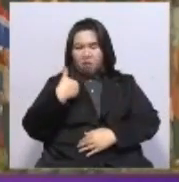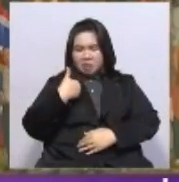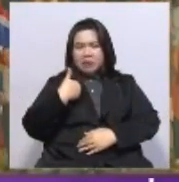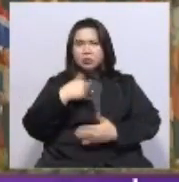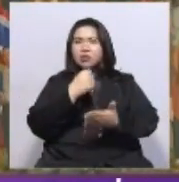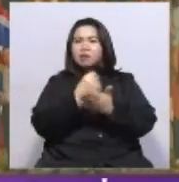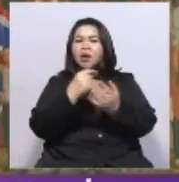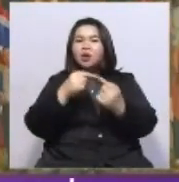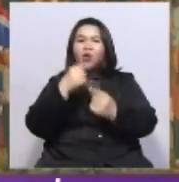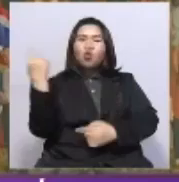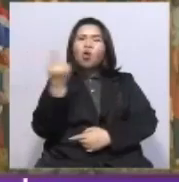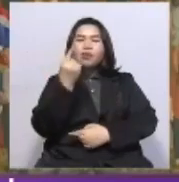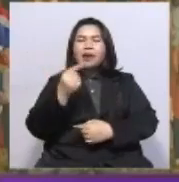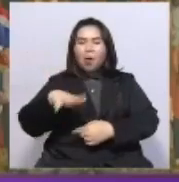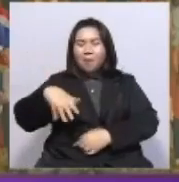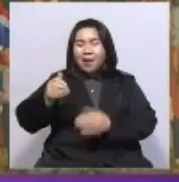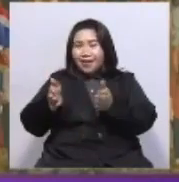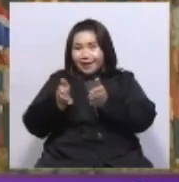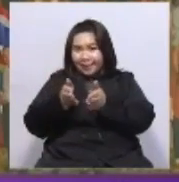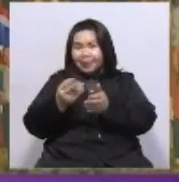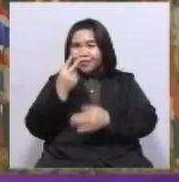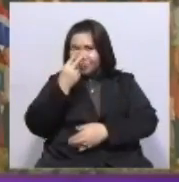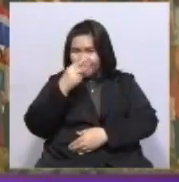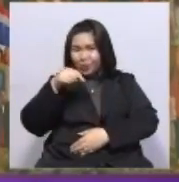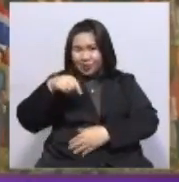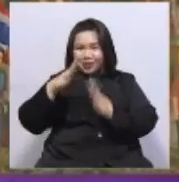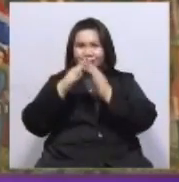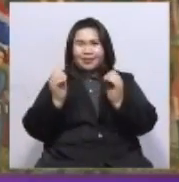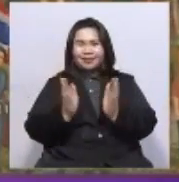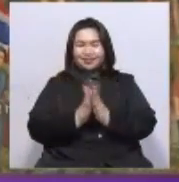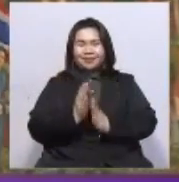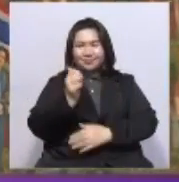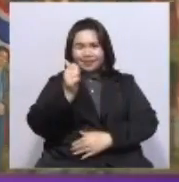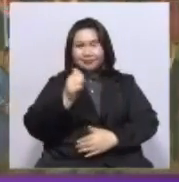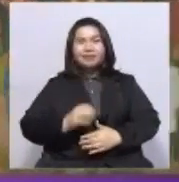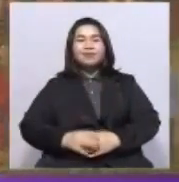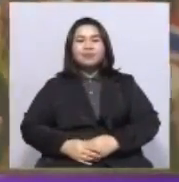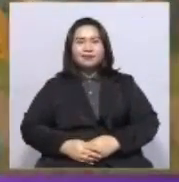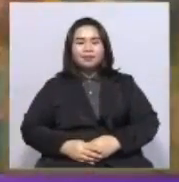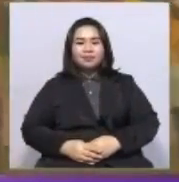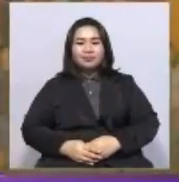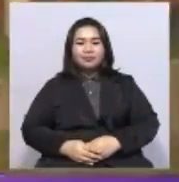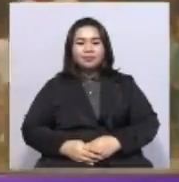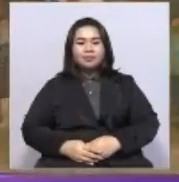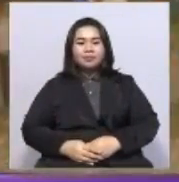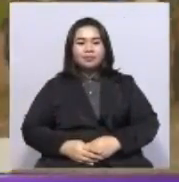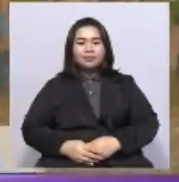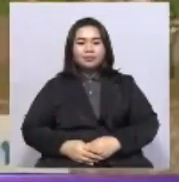องแห่งการท่องเที่ยวแล้วครับลองแวะมาเที่ยวชมที่วัดขุนอินทประมูลกันได้ครับ